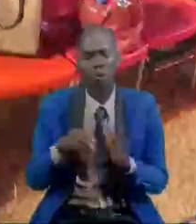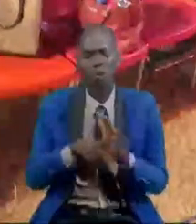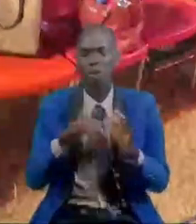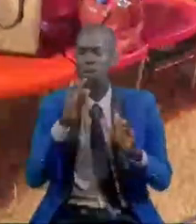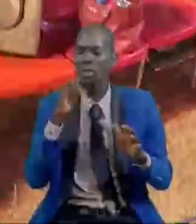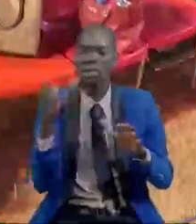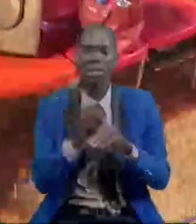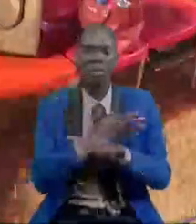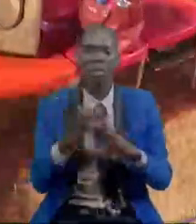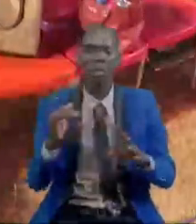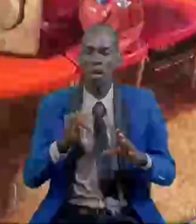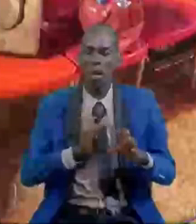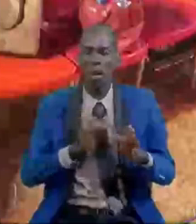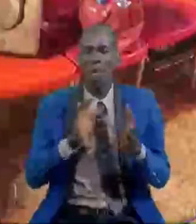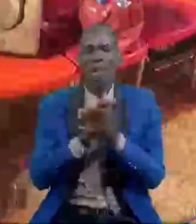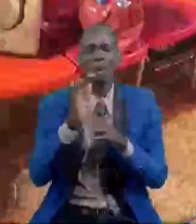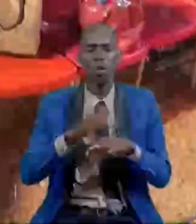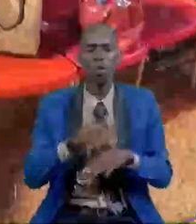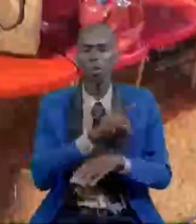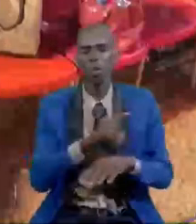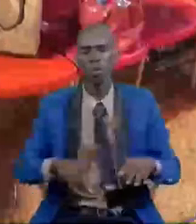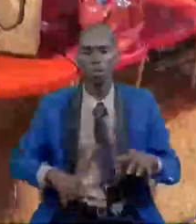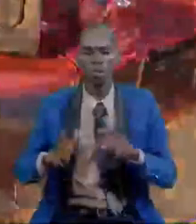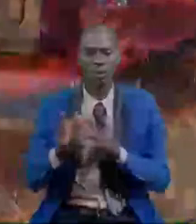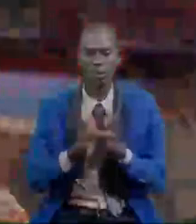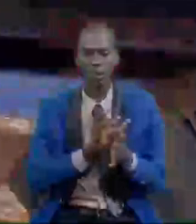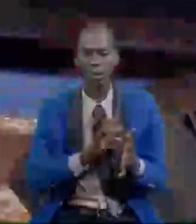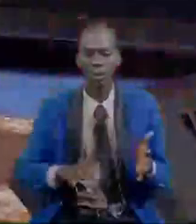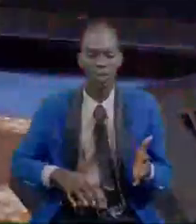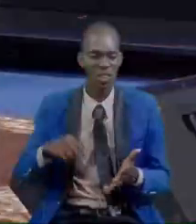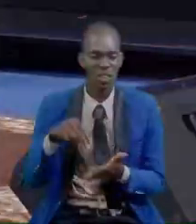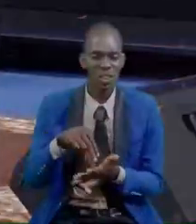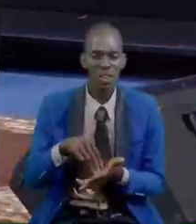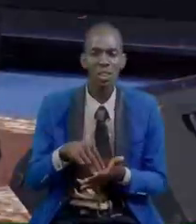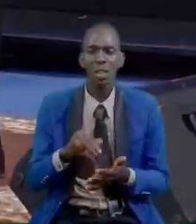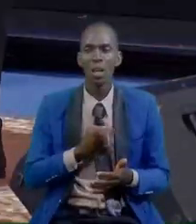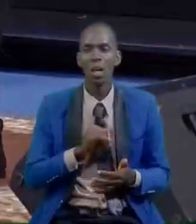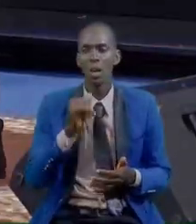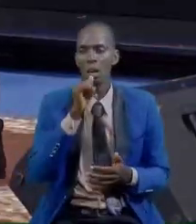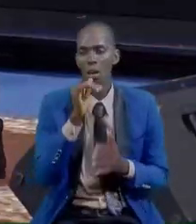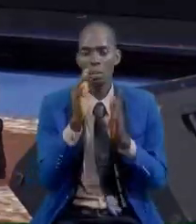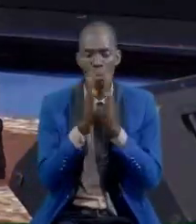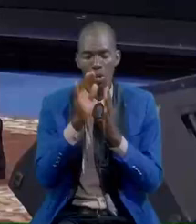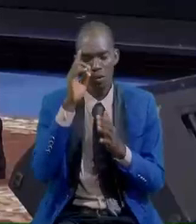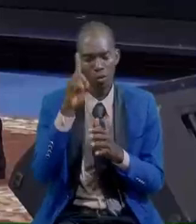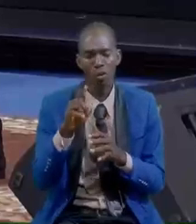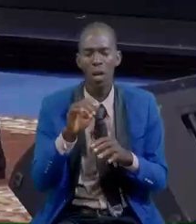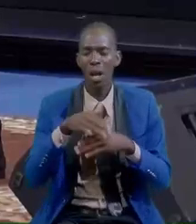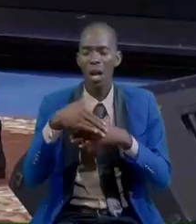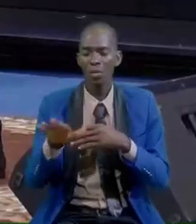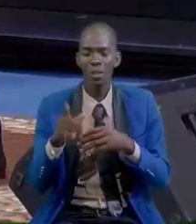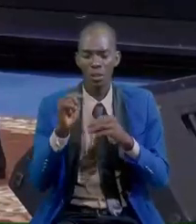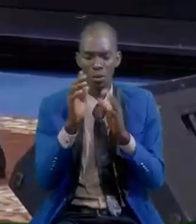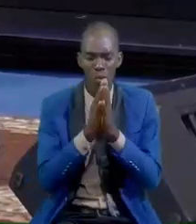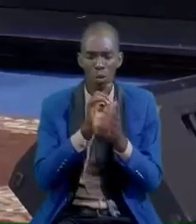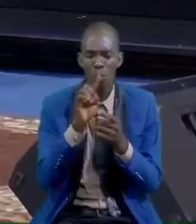ôtée, je crois, par le Seigneur Jésus-Christ. Lève-toi là où tu es. Je vais prier maintenant, et à la fin de la prière, quand tu